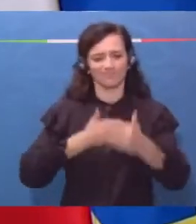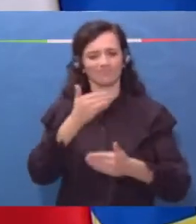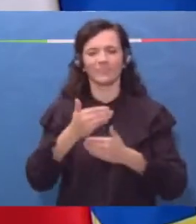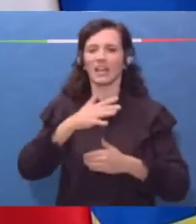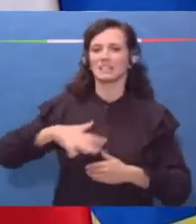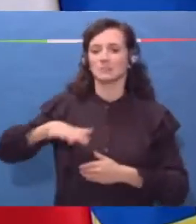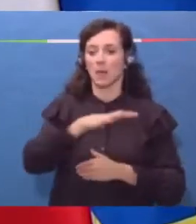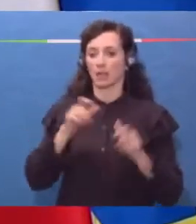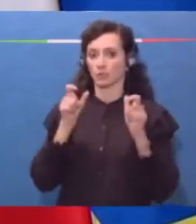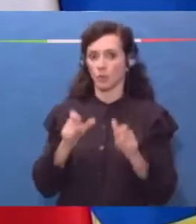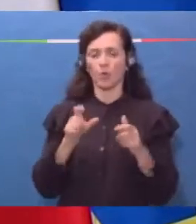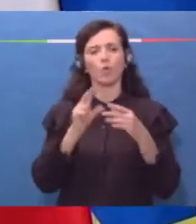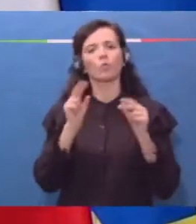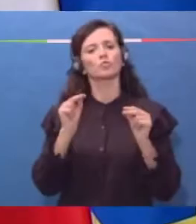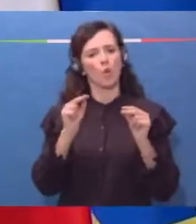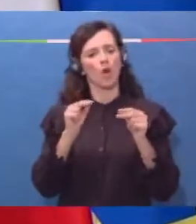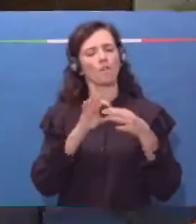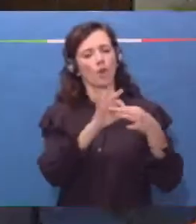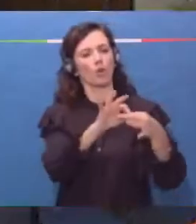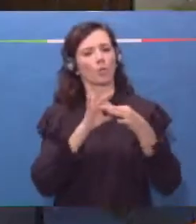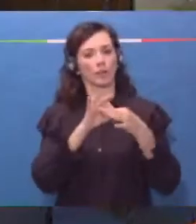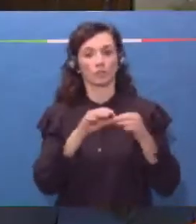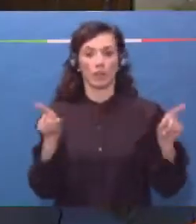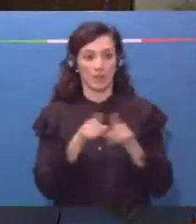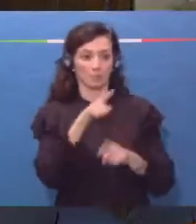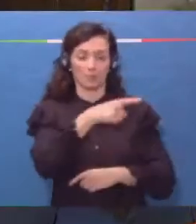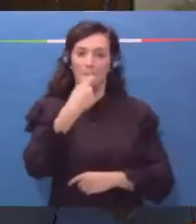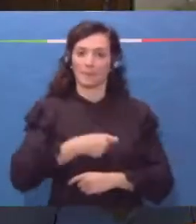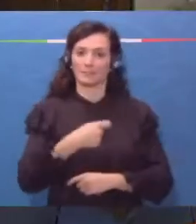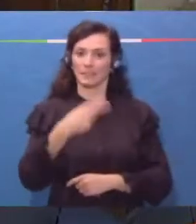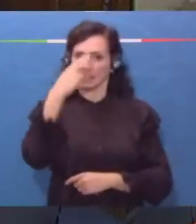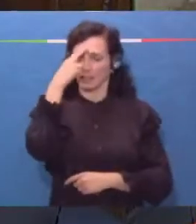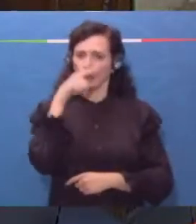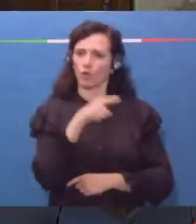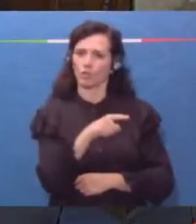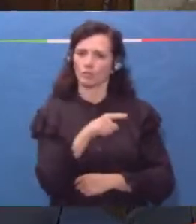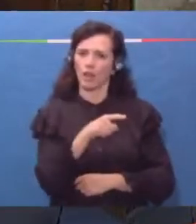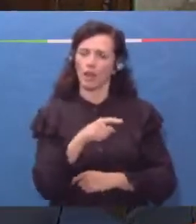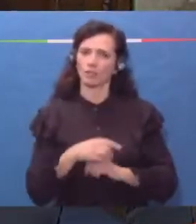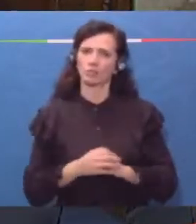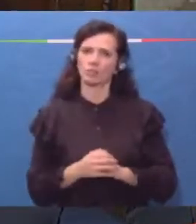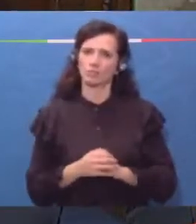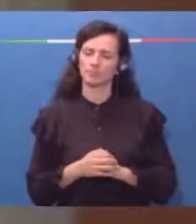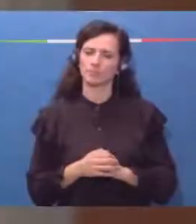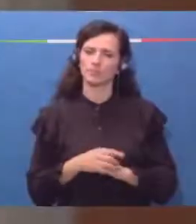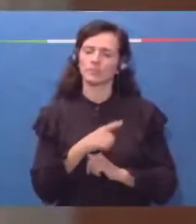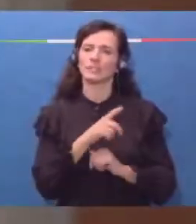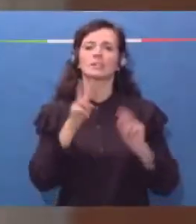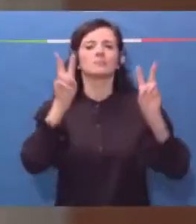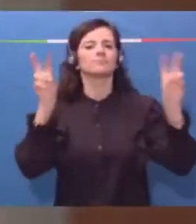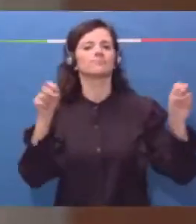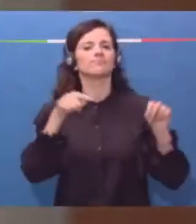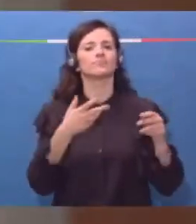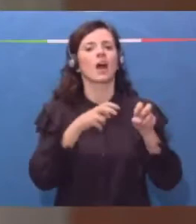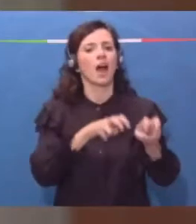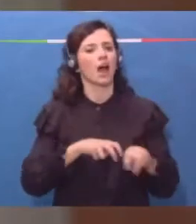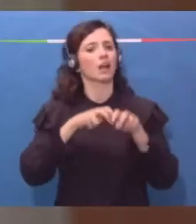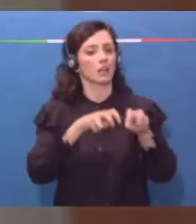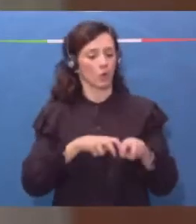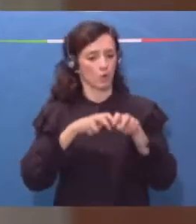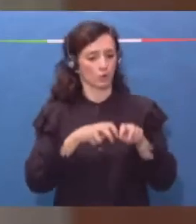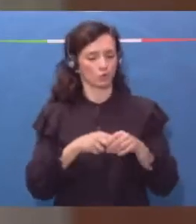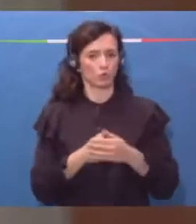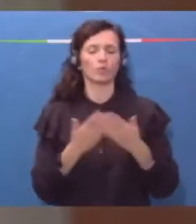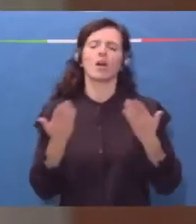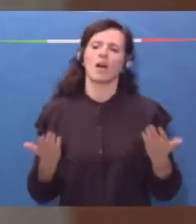spazio. Lei ha ricordato giustamente anche l'aspetto dell'agricoltura.